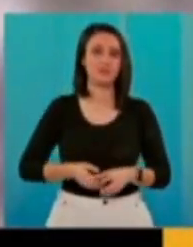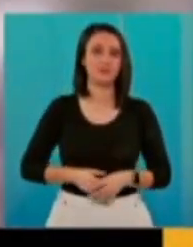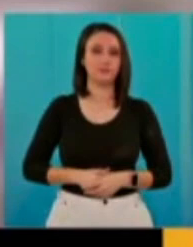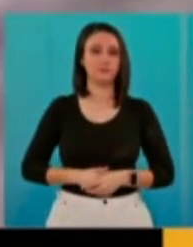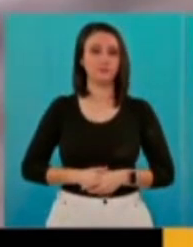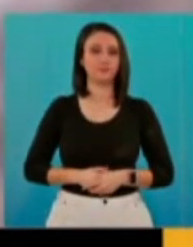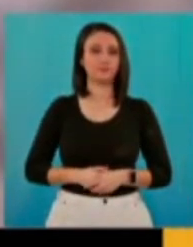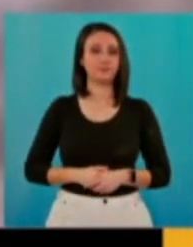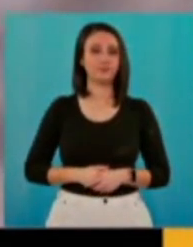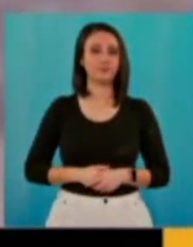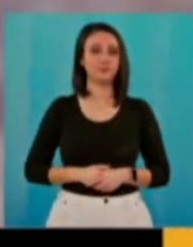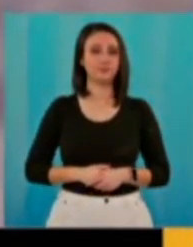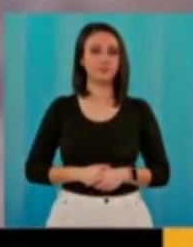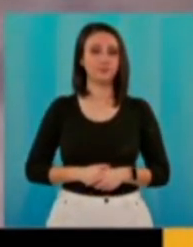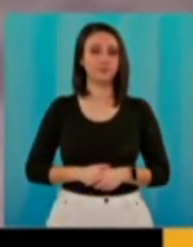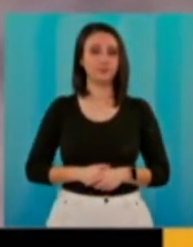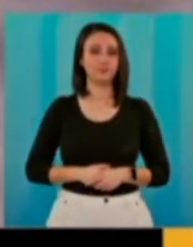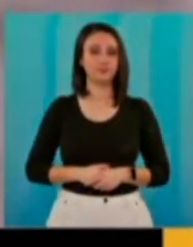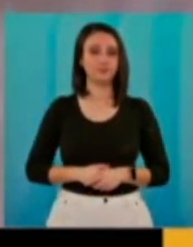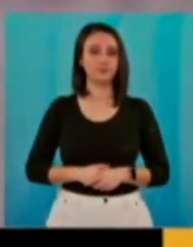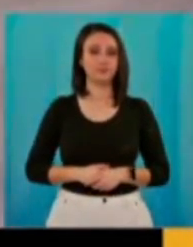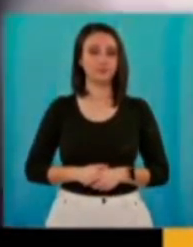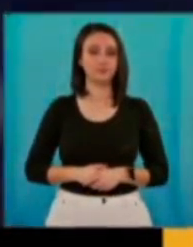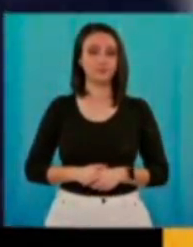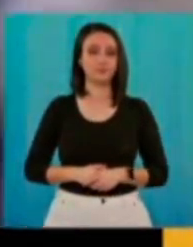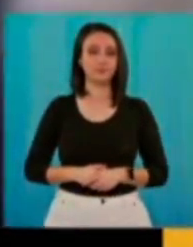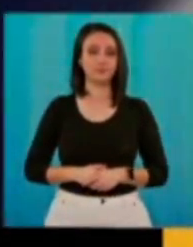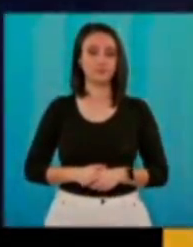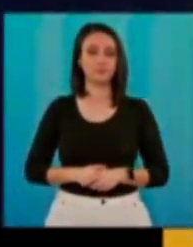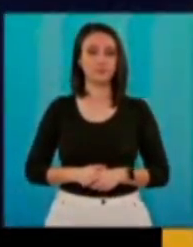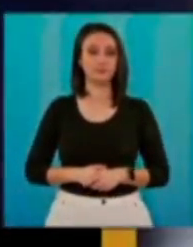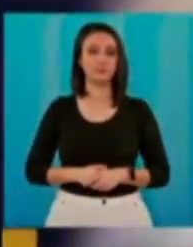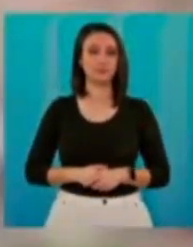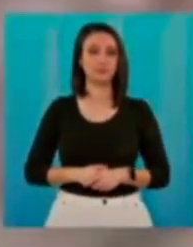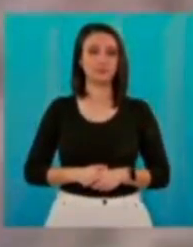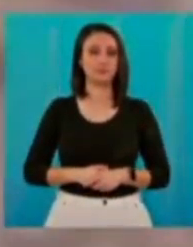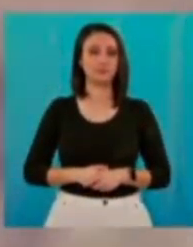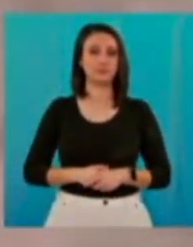La poadă,